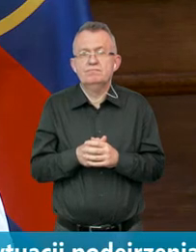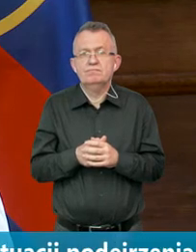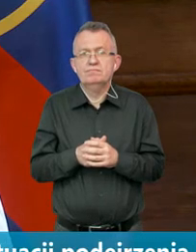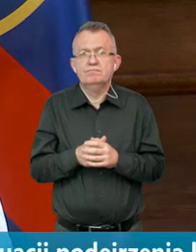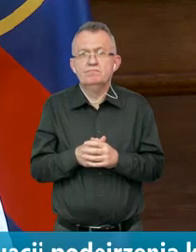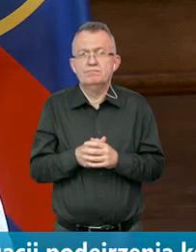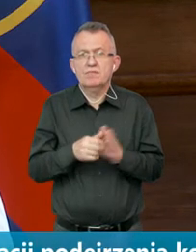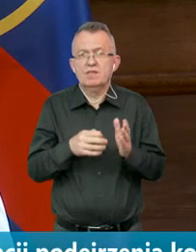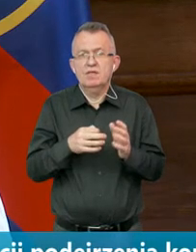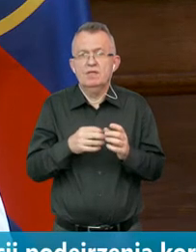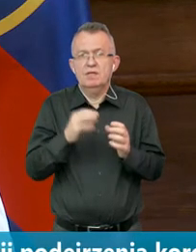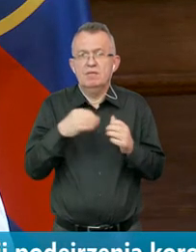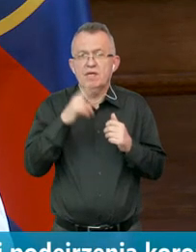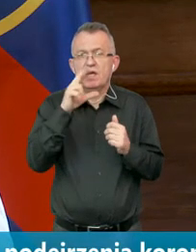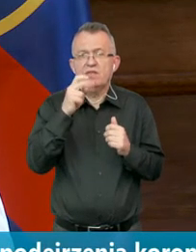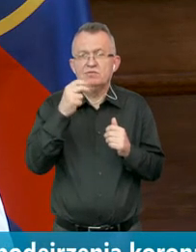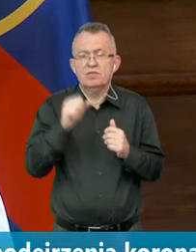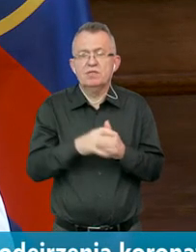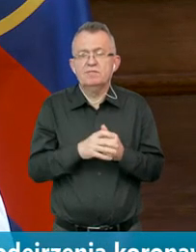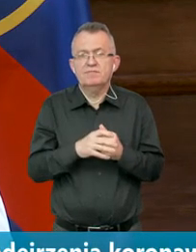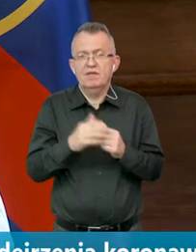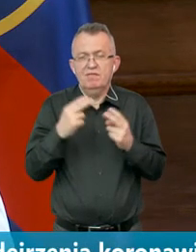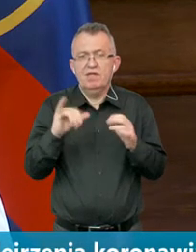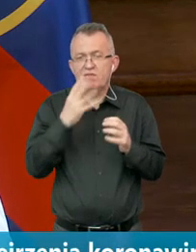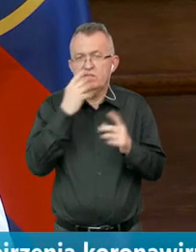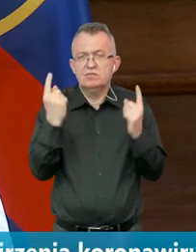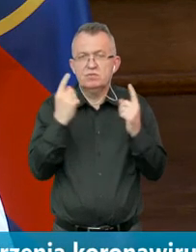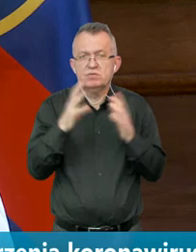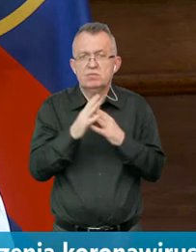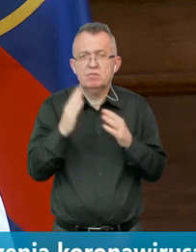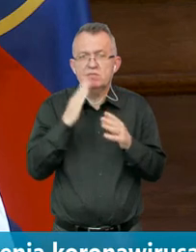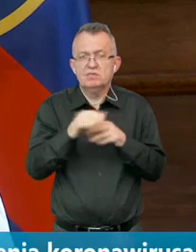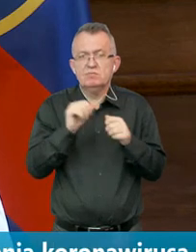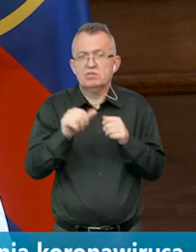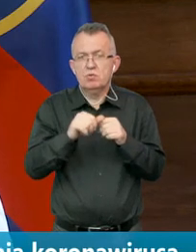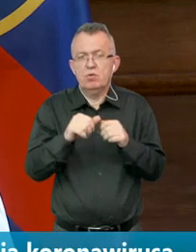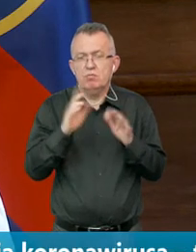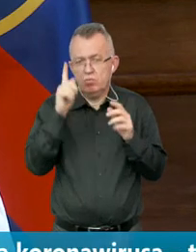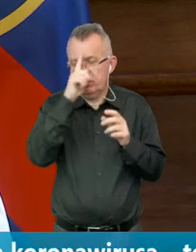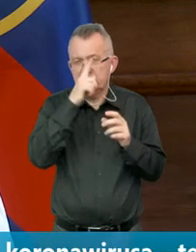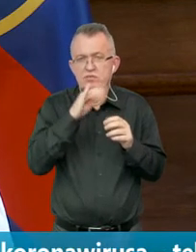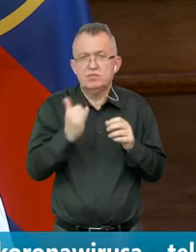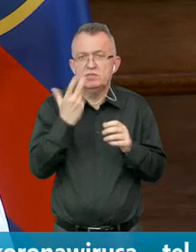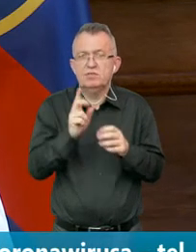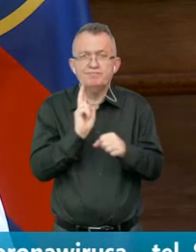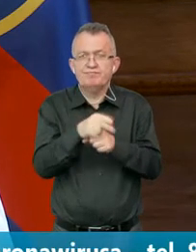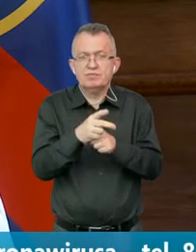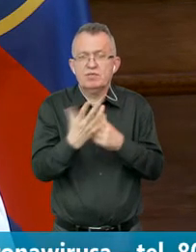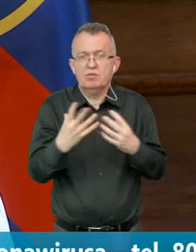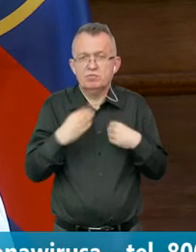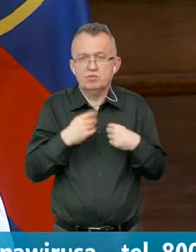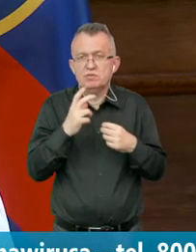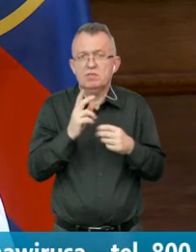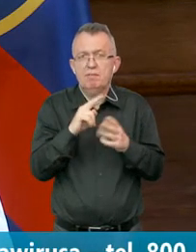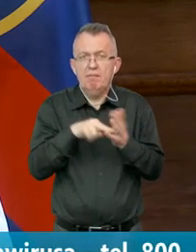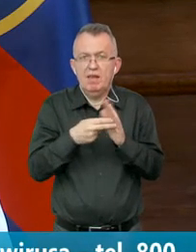Mamy kolejne pytanie. Pani Katarzyna. Witam. Jak wygląda sytuacja z miejscami w przedszkolach publicznych? Bardzo dużo dzieci nie dostało się w pierwszym naborze. Czy będą wskazywane